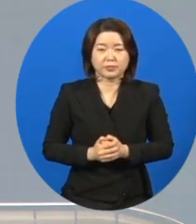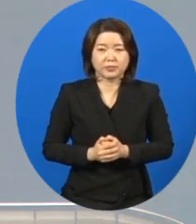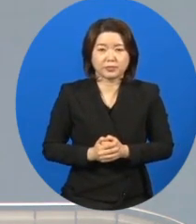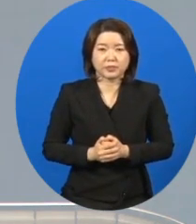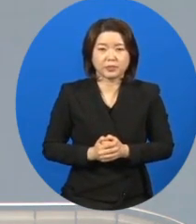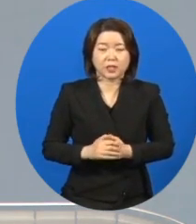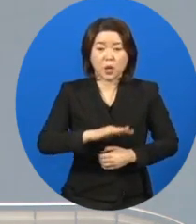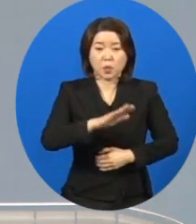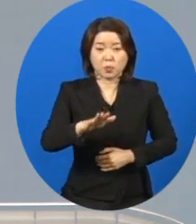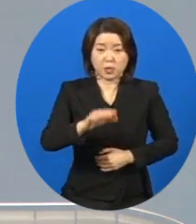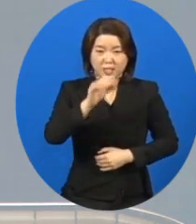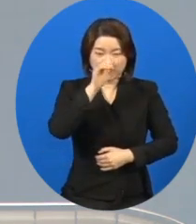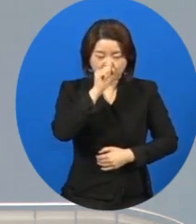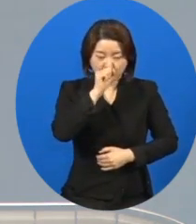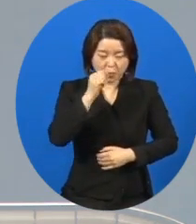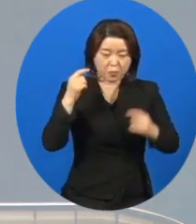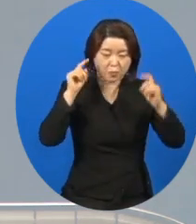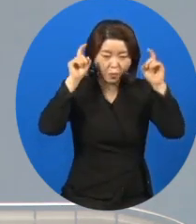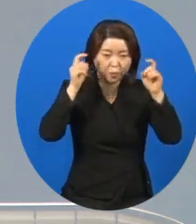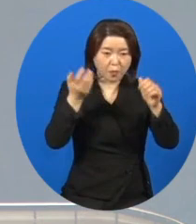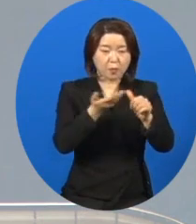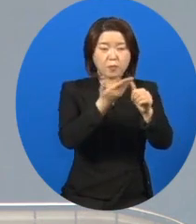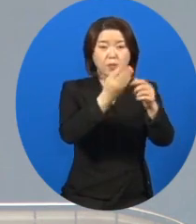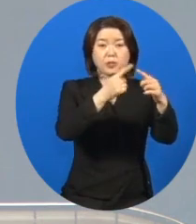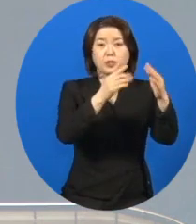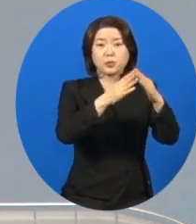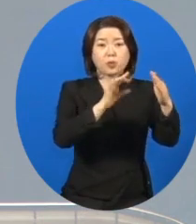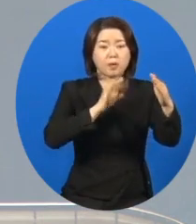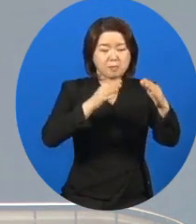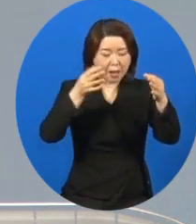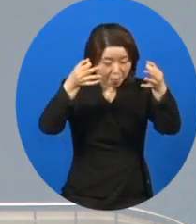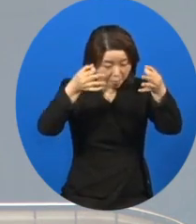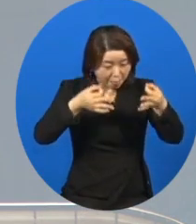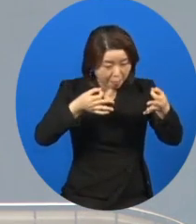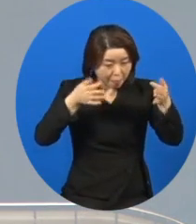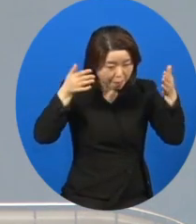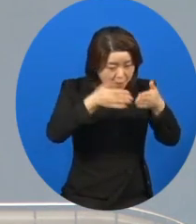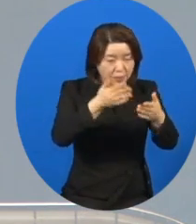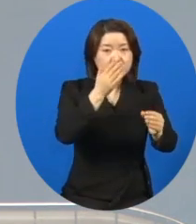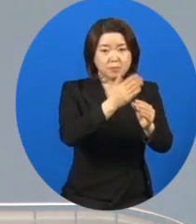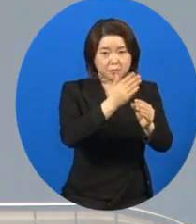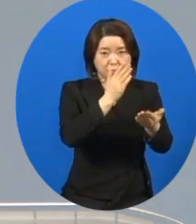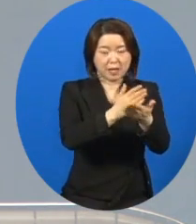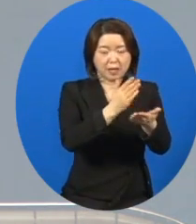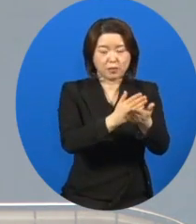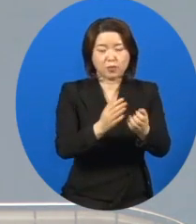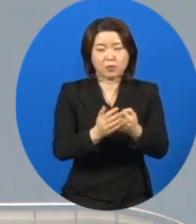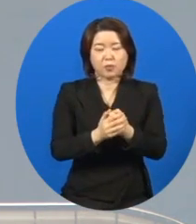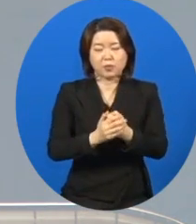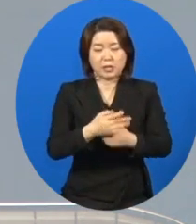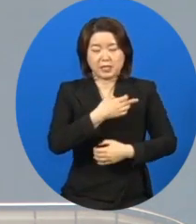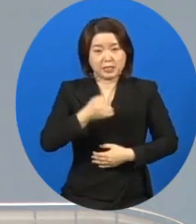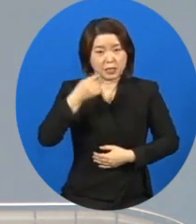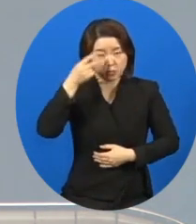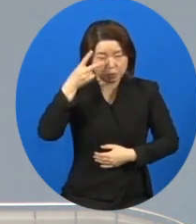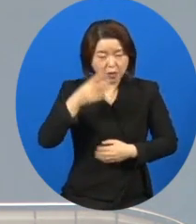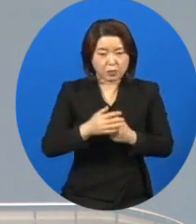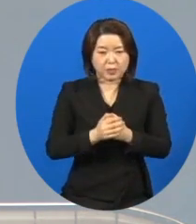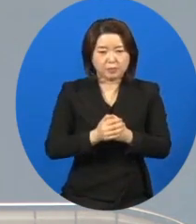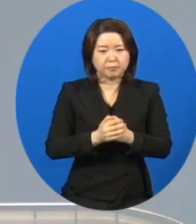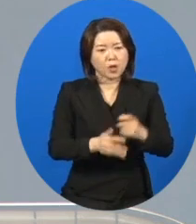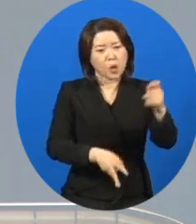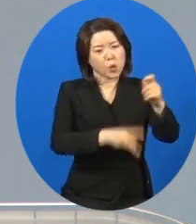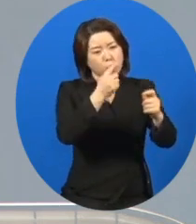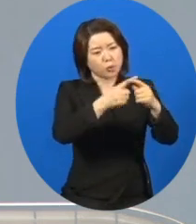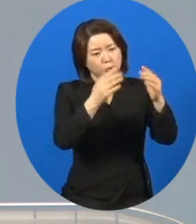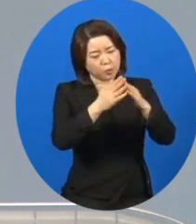우리 선한 목자 교회만 보면 안 됩니다. 사도 바울이 고린도 교회를 위해서 그렇게 마음을